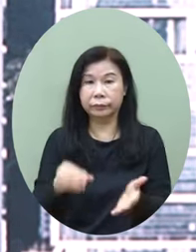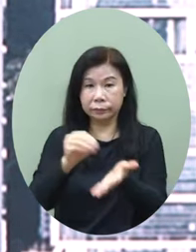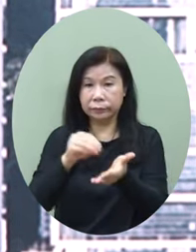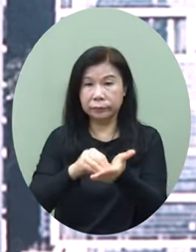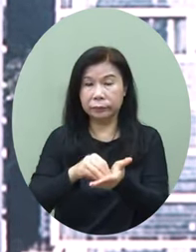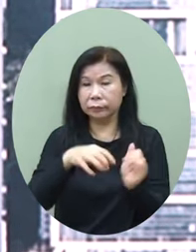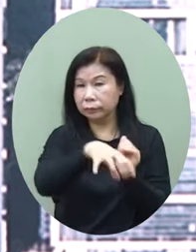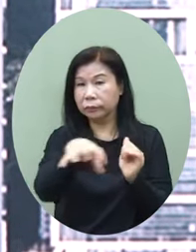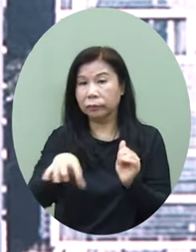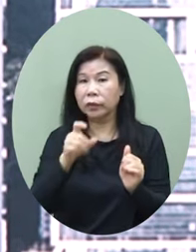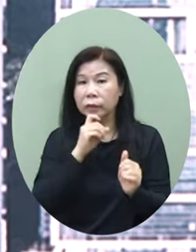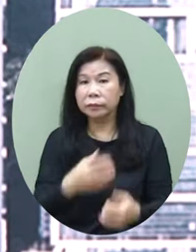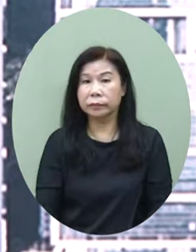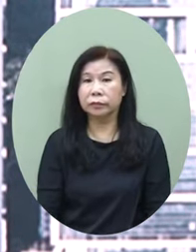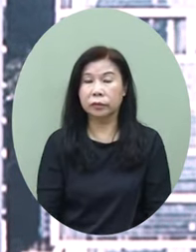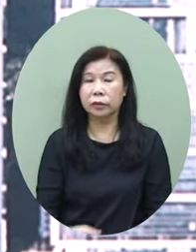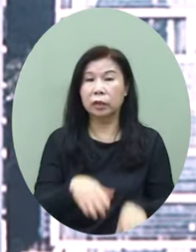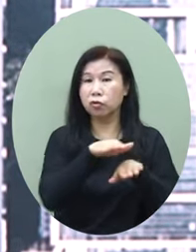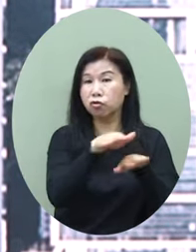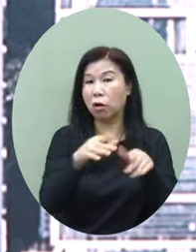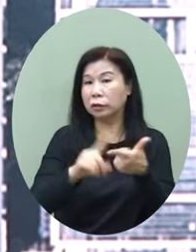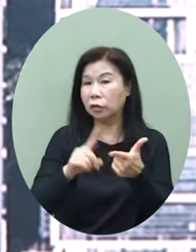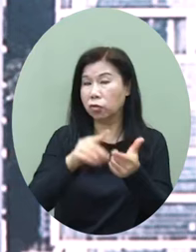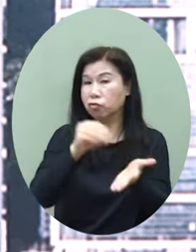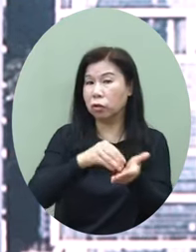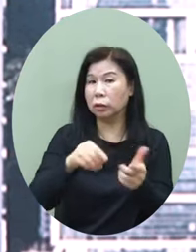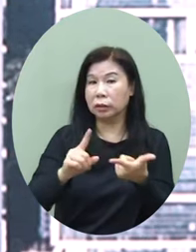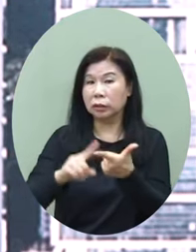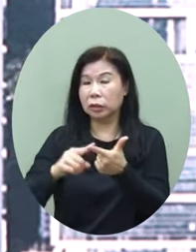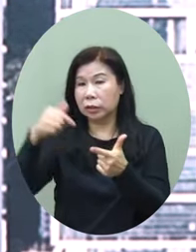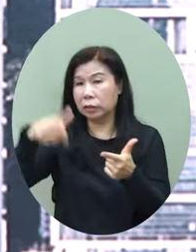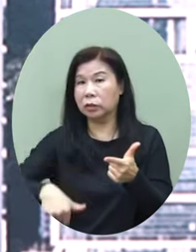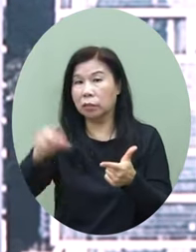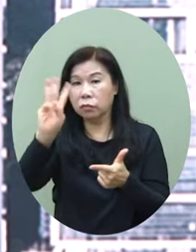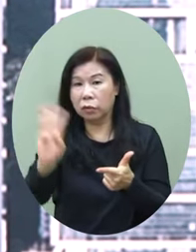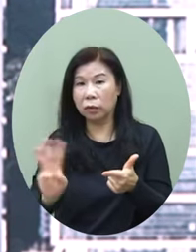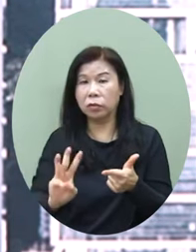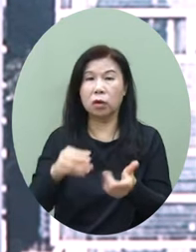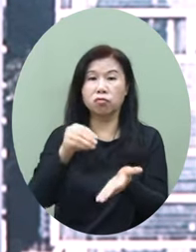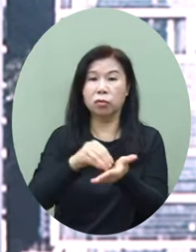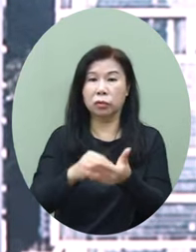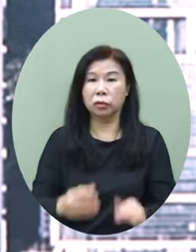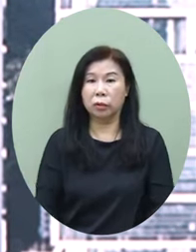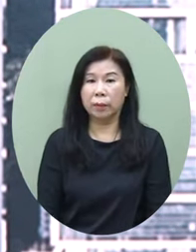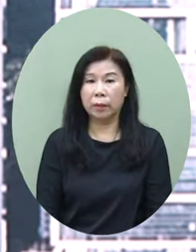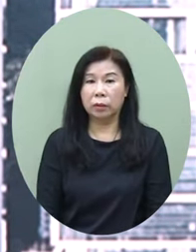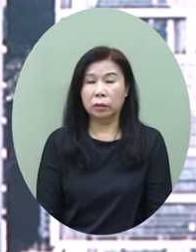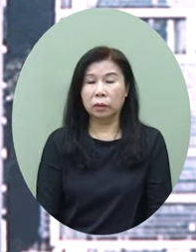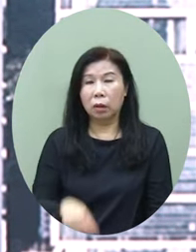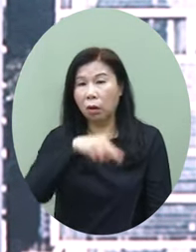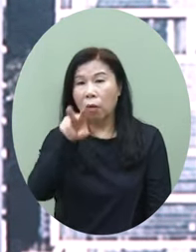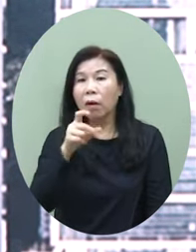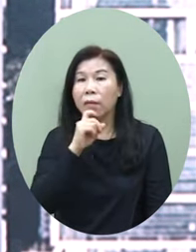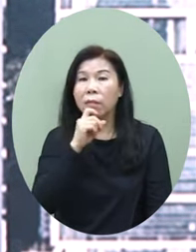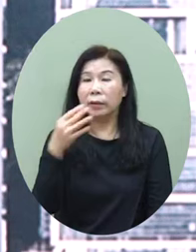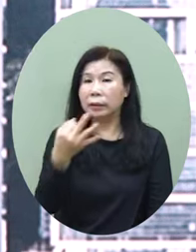的區域是兩個一個是佐敦的指定區域一個是深水埗的指定區域但是我們已經密識了另外